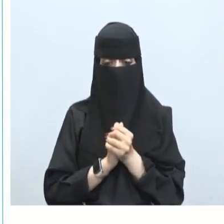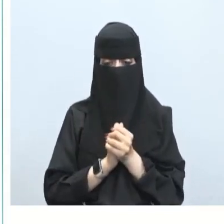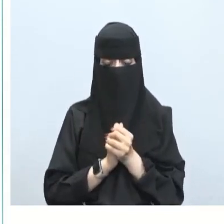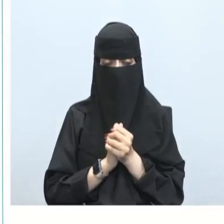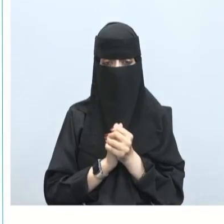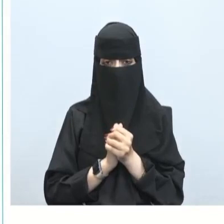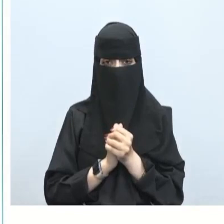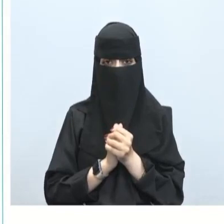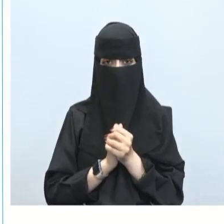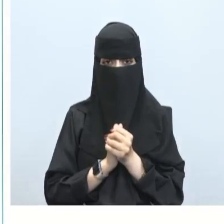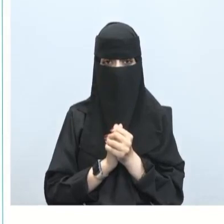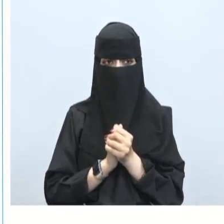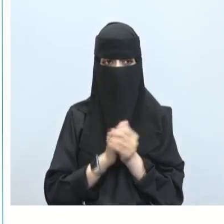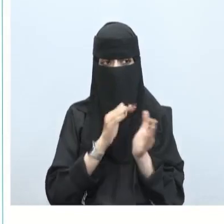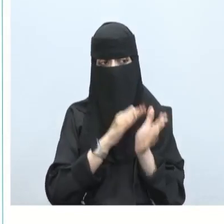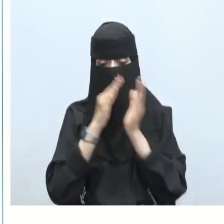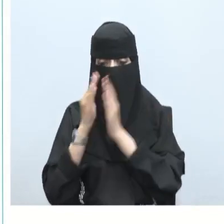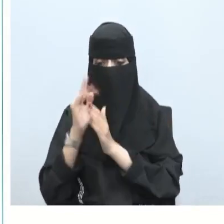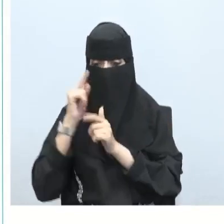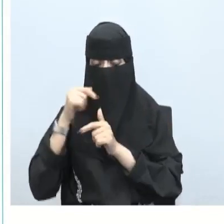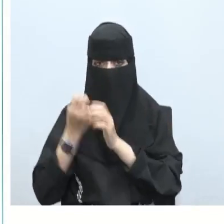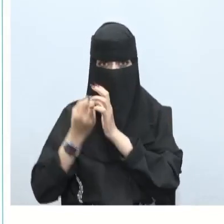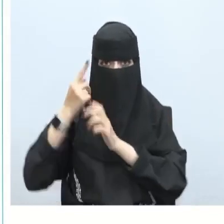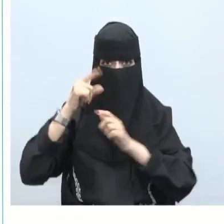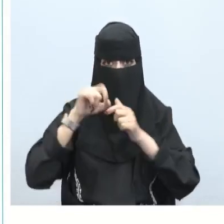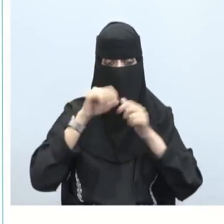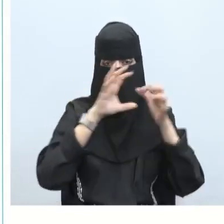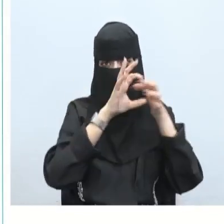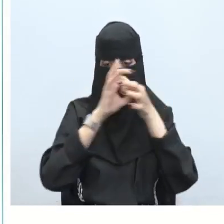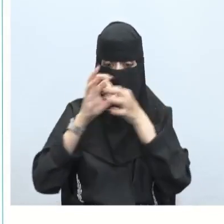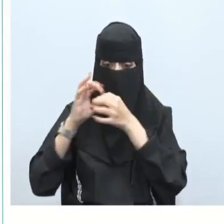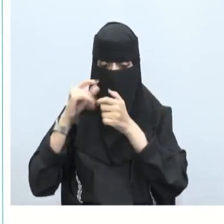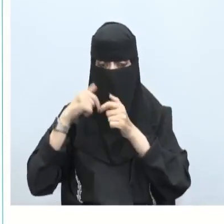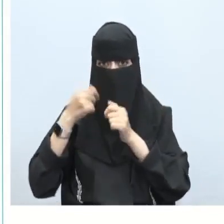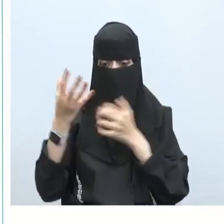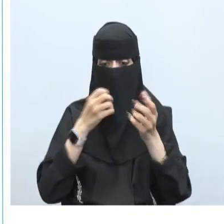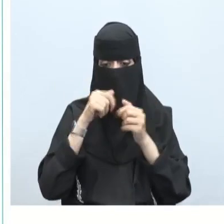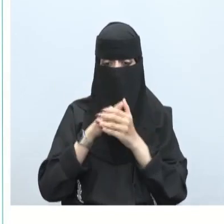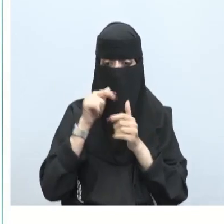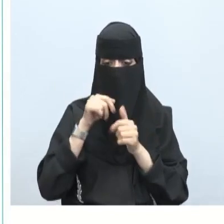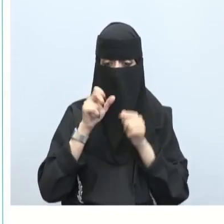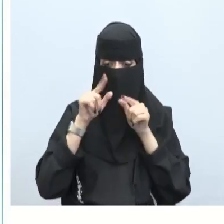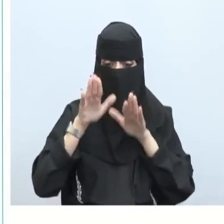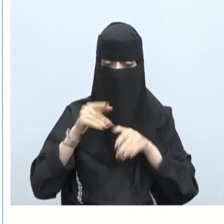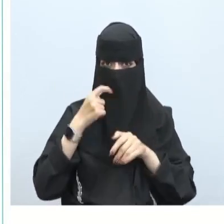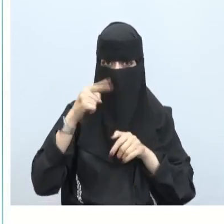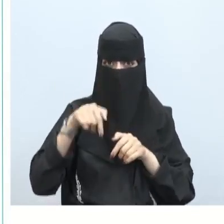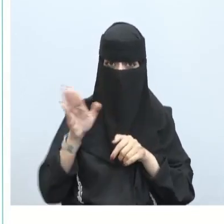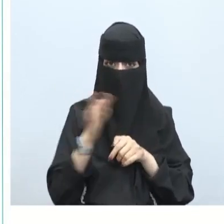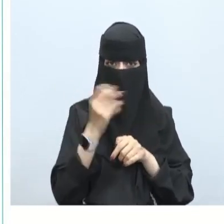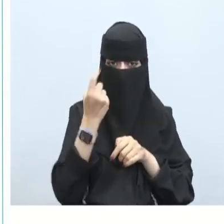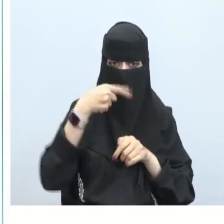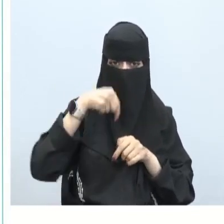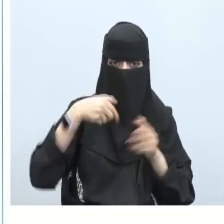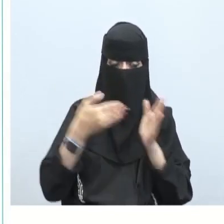الحديثه لذلك لجوا الى ما يسمى بابتكارات هنالك ابتكار فيما يتعلق في سلاسل الامداد في السنوات العشره